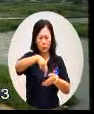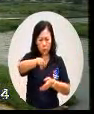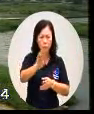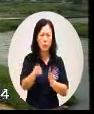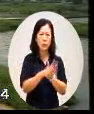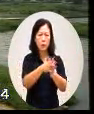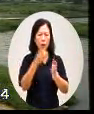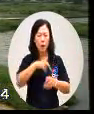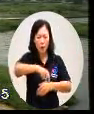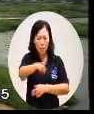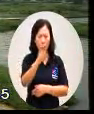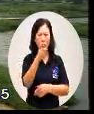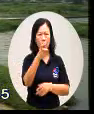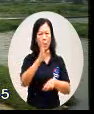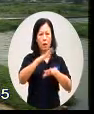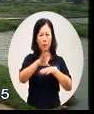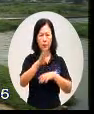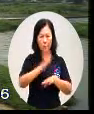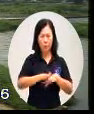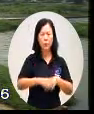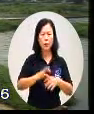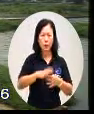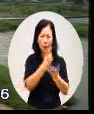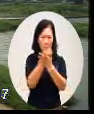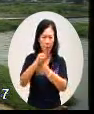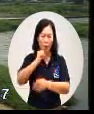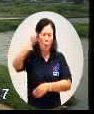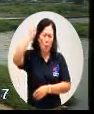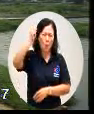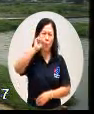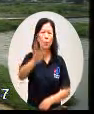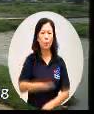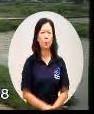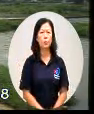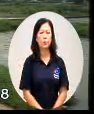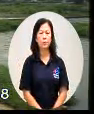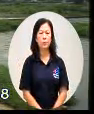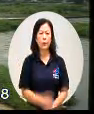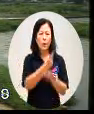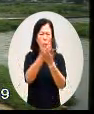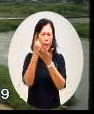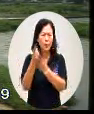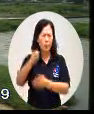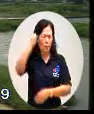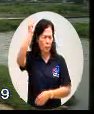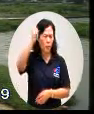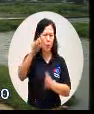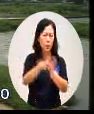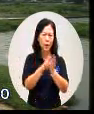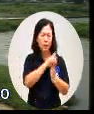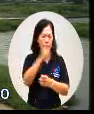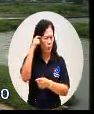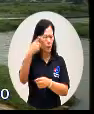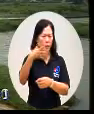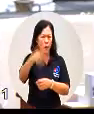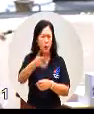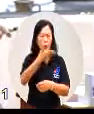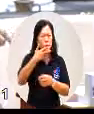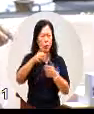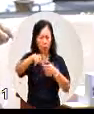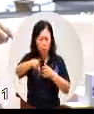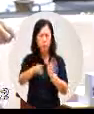结果没有办法走了，百姓就在抗争，抗争。我想水利会、水利局的人都知道水利